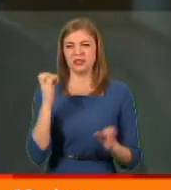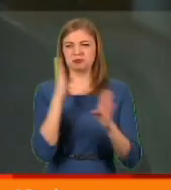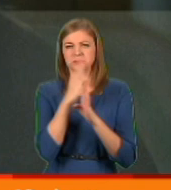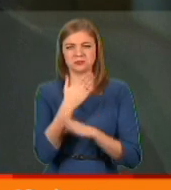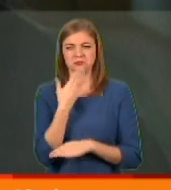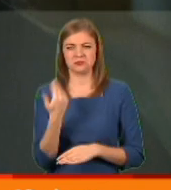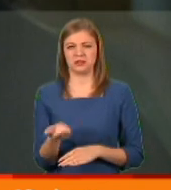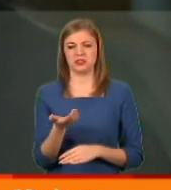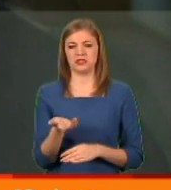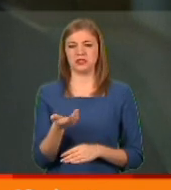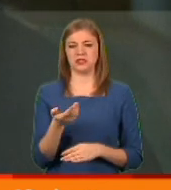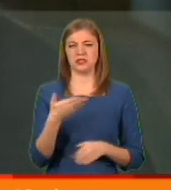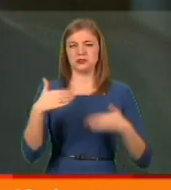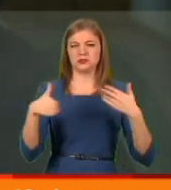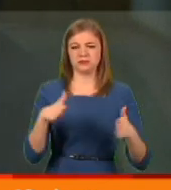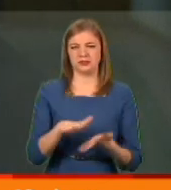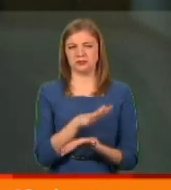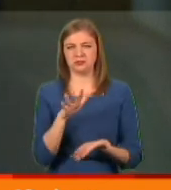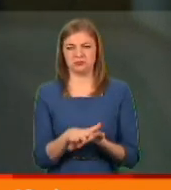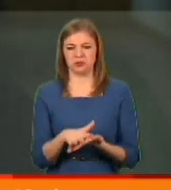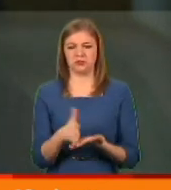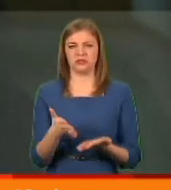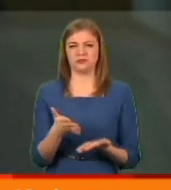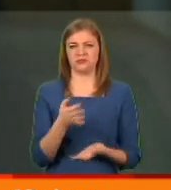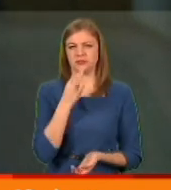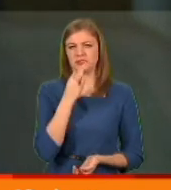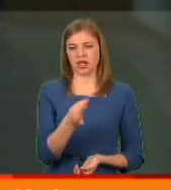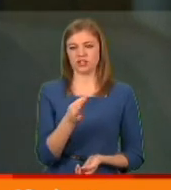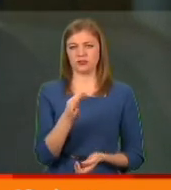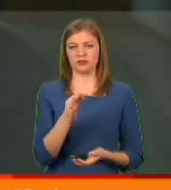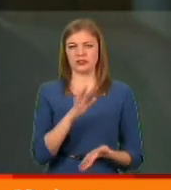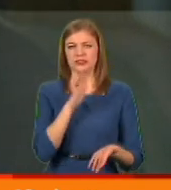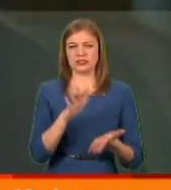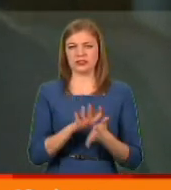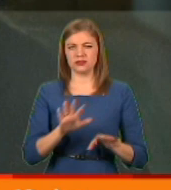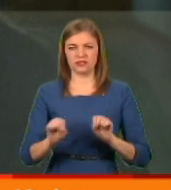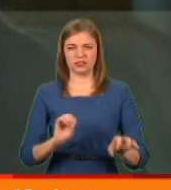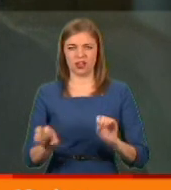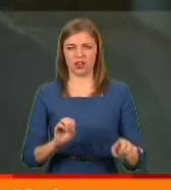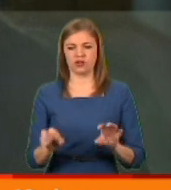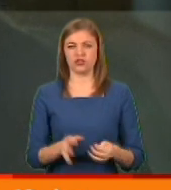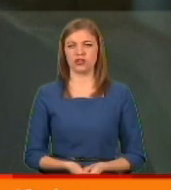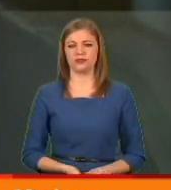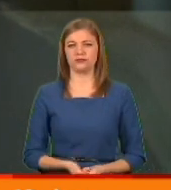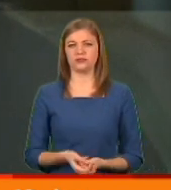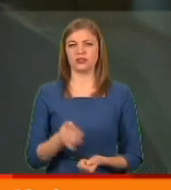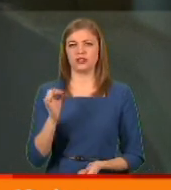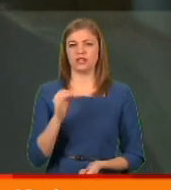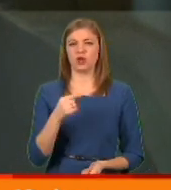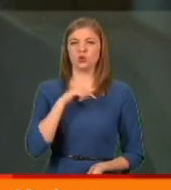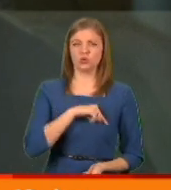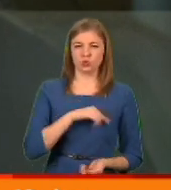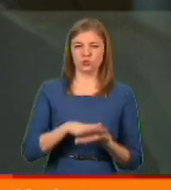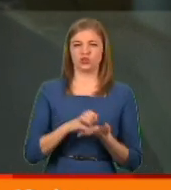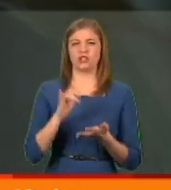Непровітрені приміщення, бруд, скажімо, захаращені душі і